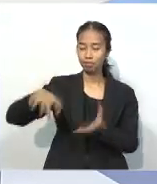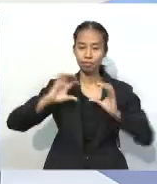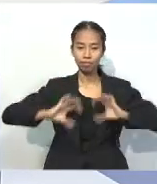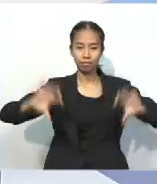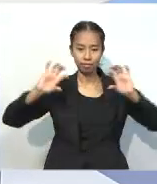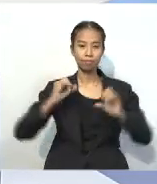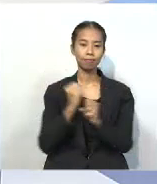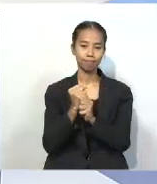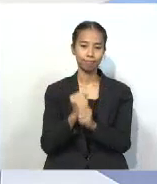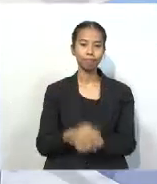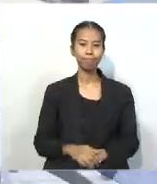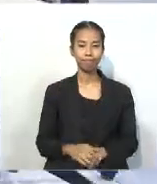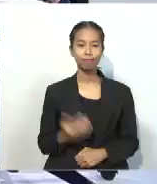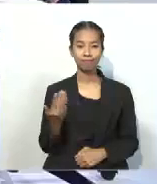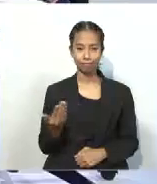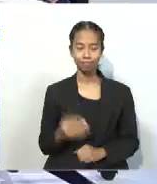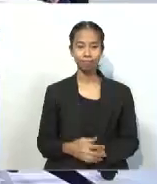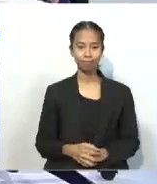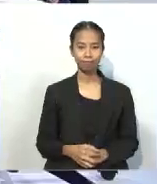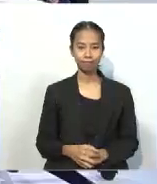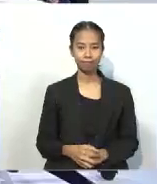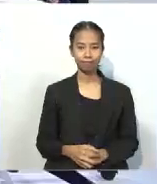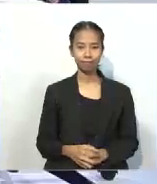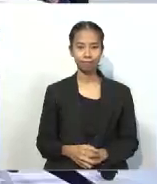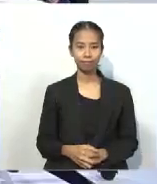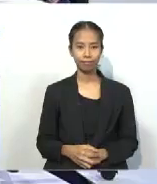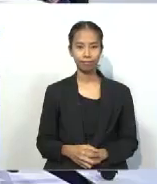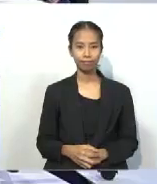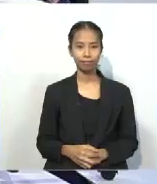ากทำเนียบรัฐบาลค่ะคุณสรดาคะเชิญค่ะ